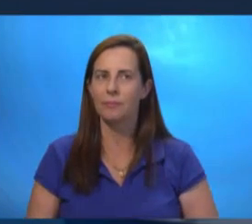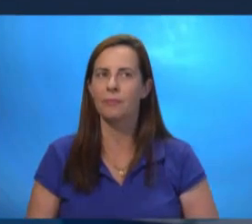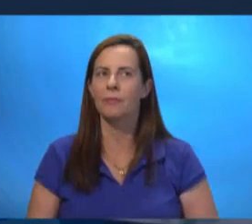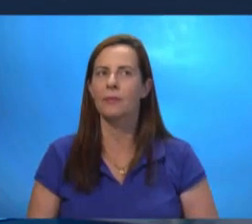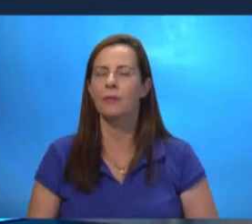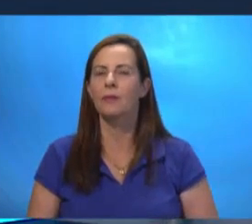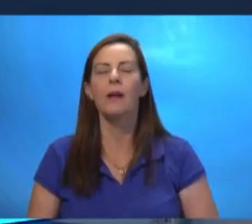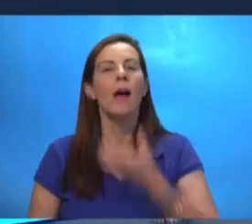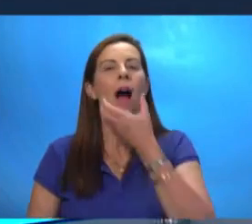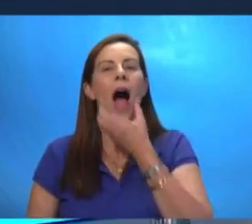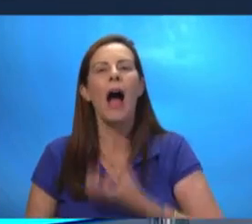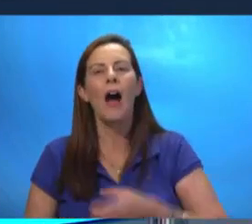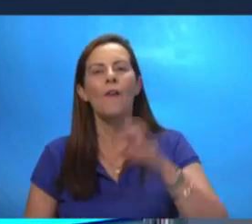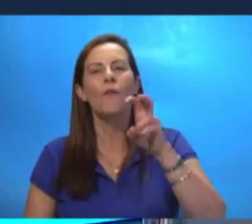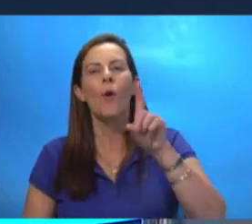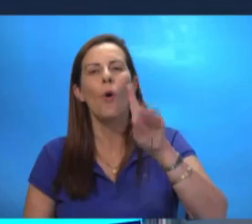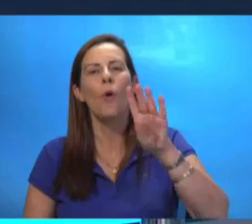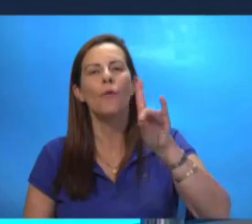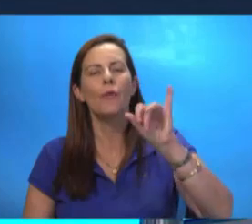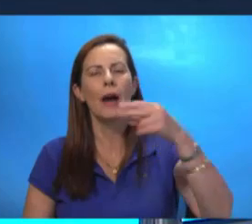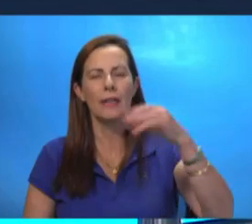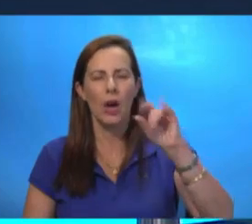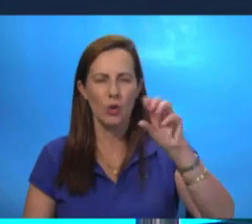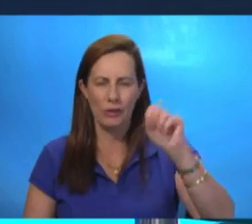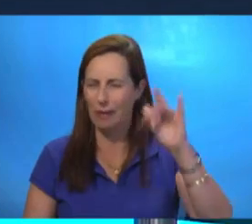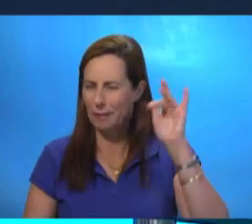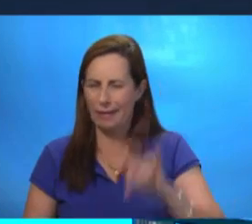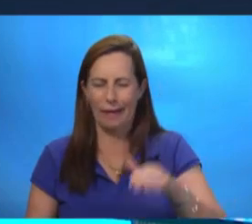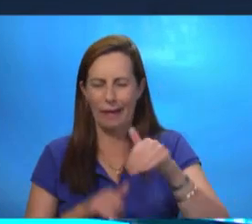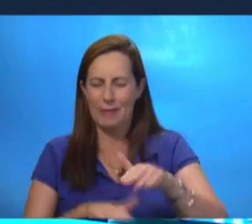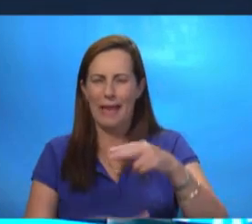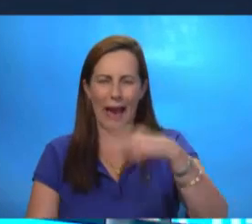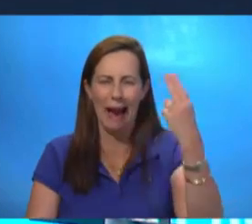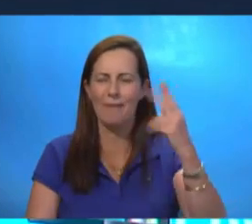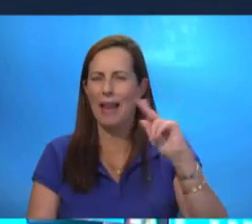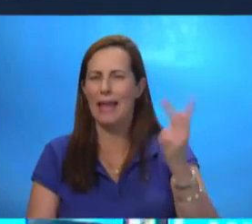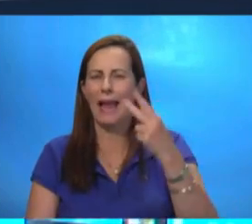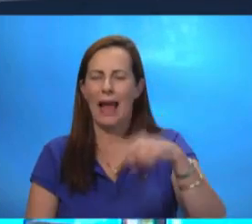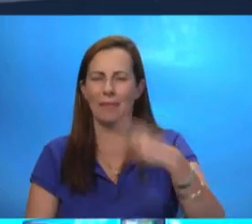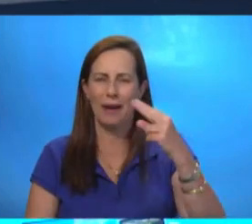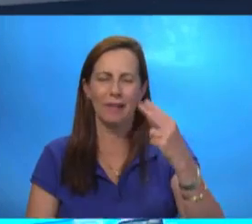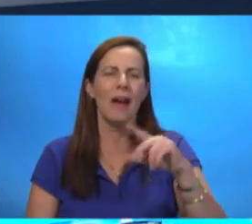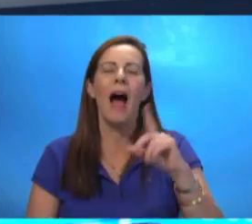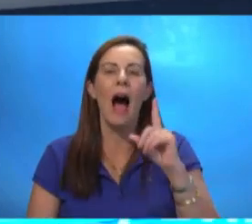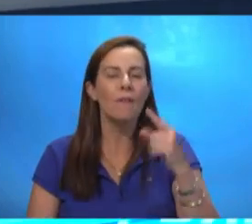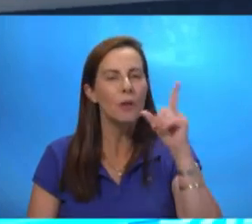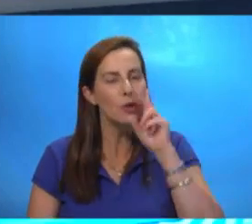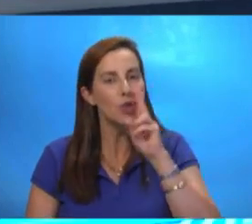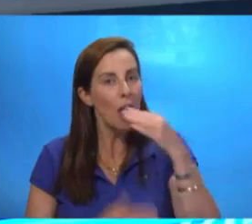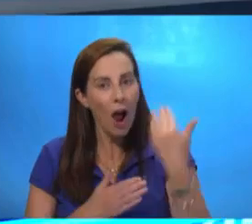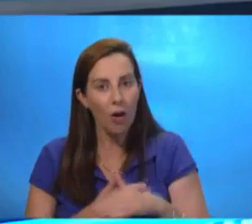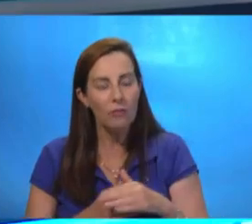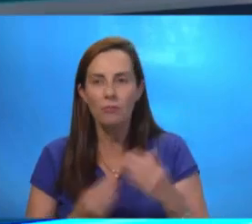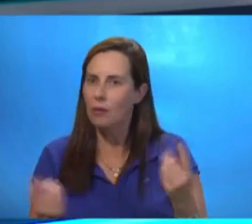הרב עובדיה יוסף היה כידוע מתנגד חריף למצעדי הגאווה, לקהילת הלהט"בים בכלל, אבל ביום שישי האחרון נפל